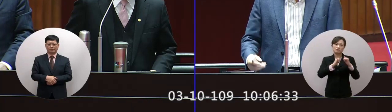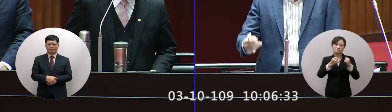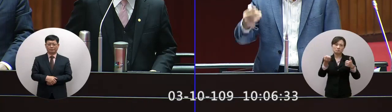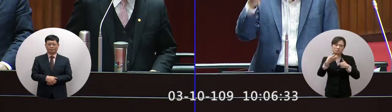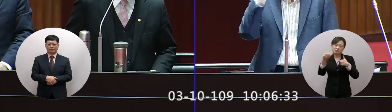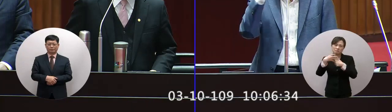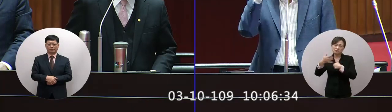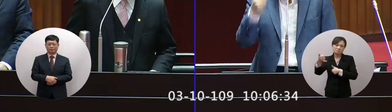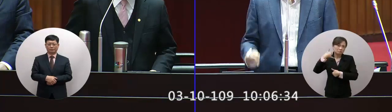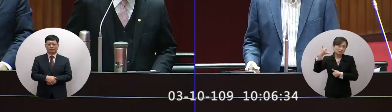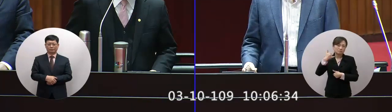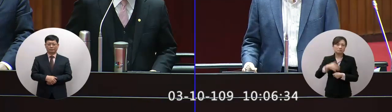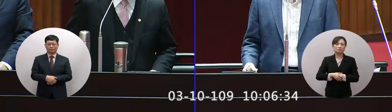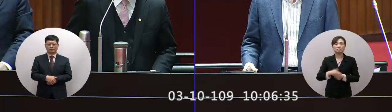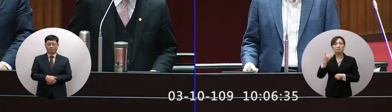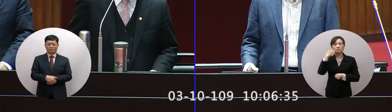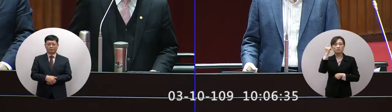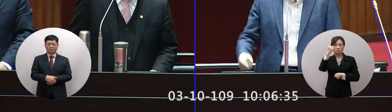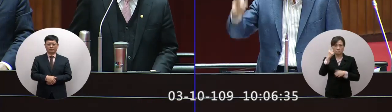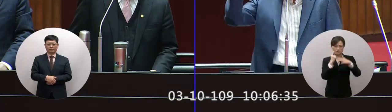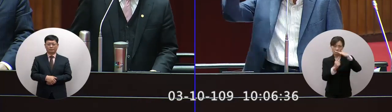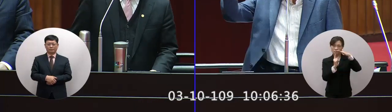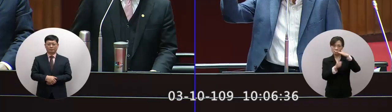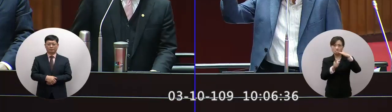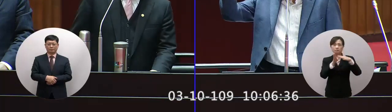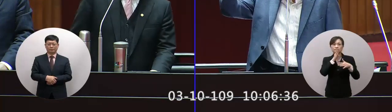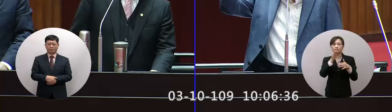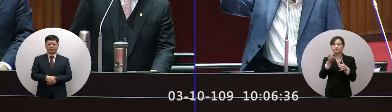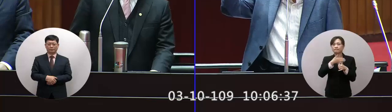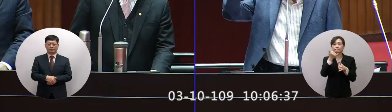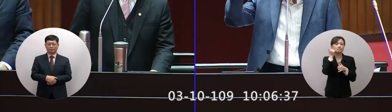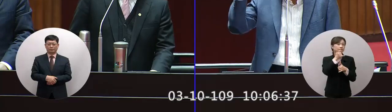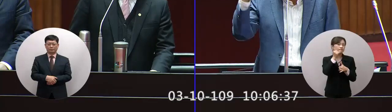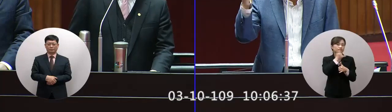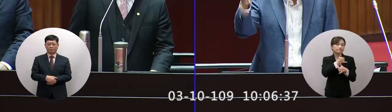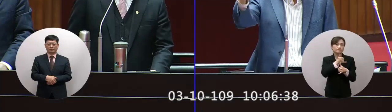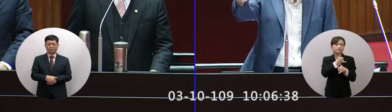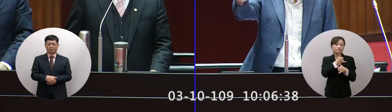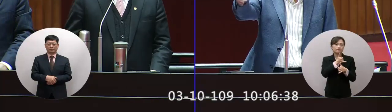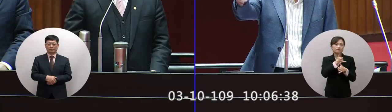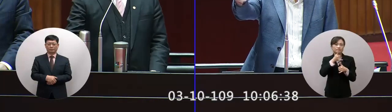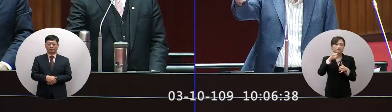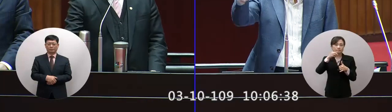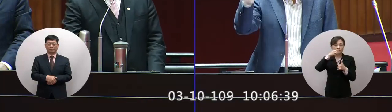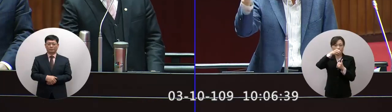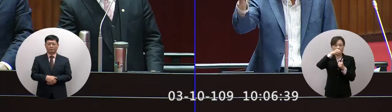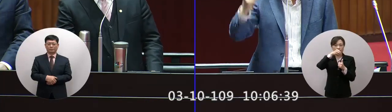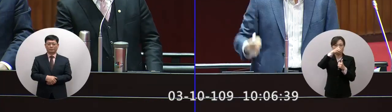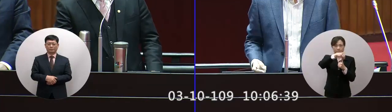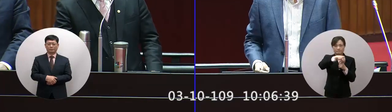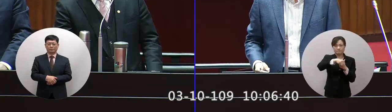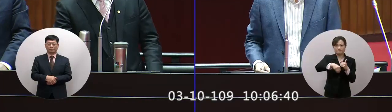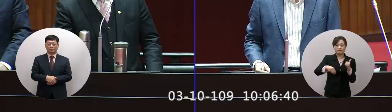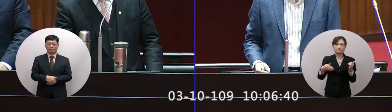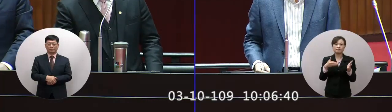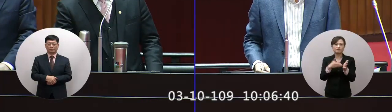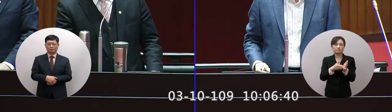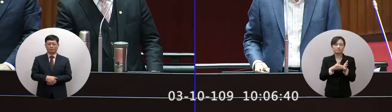清，如果一条高速公路是从基隆飙过了14个县市一直到高